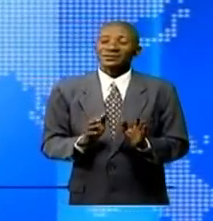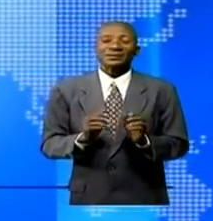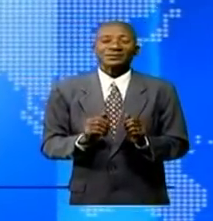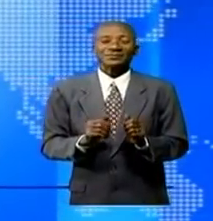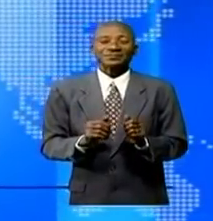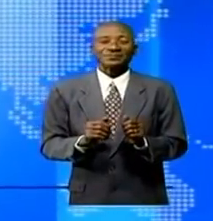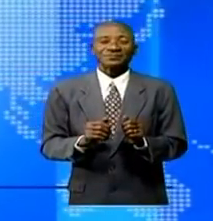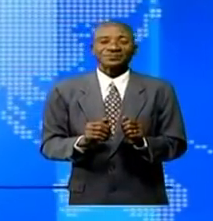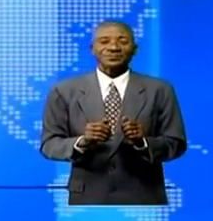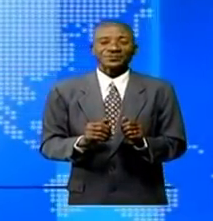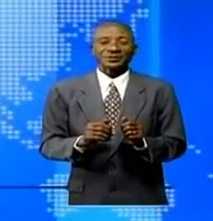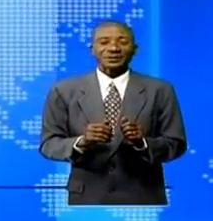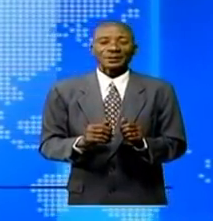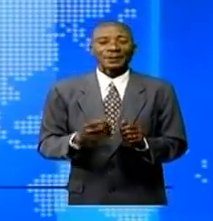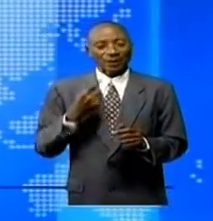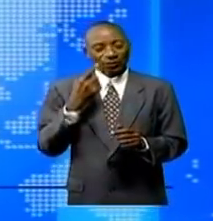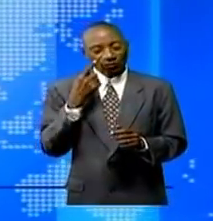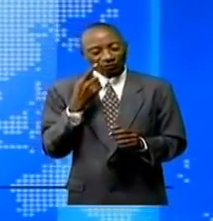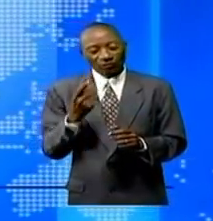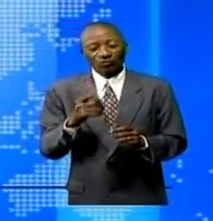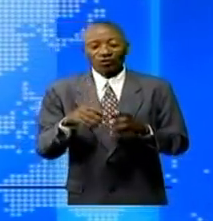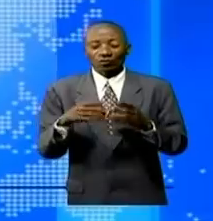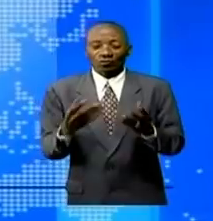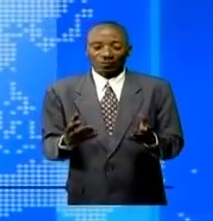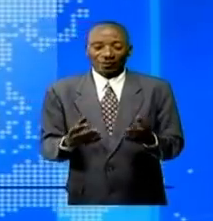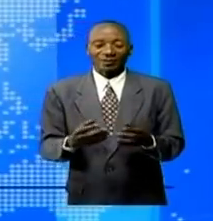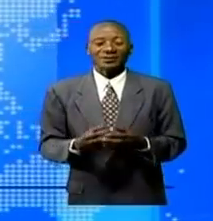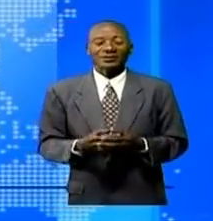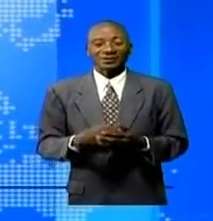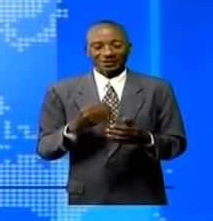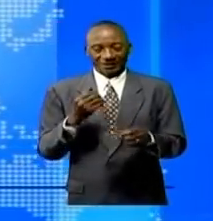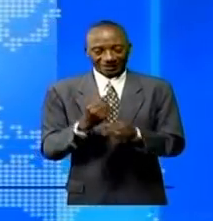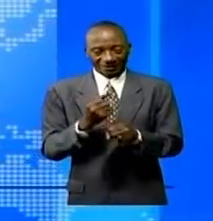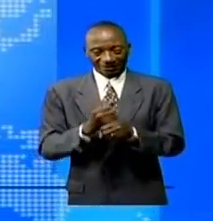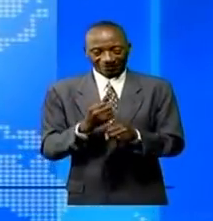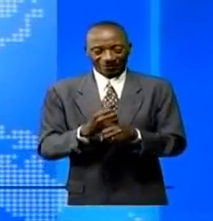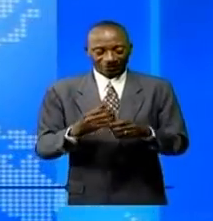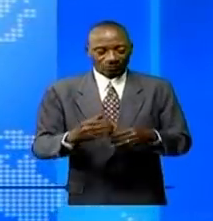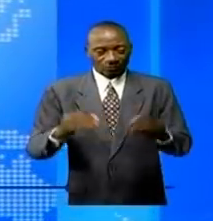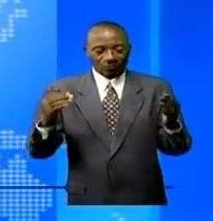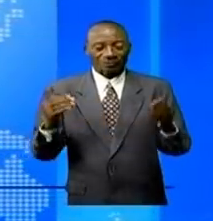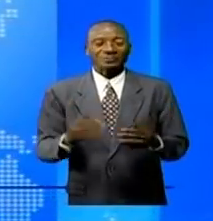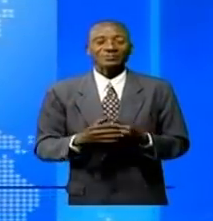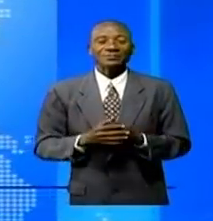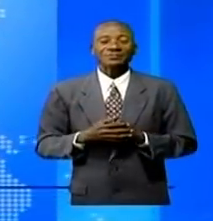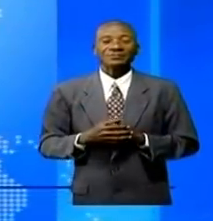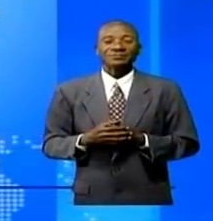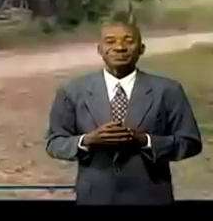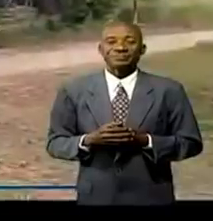des conditions de travail dans lesquelles évoluent les agents et cadres de la RTNC. Suivez.